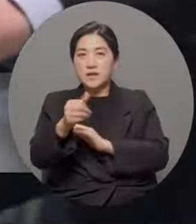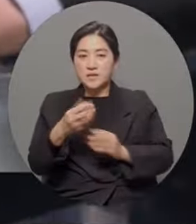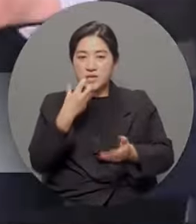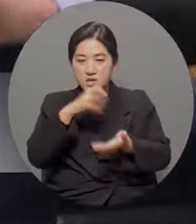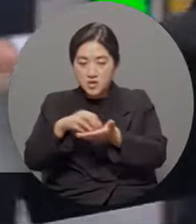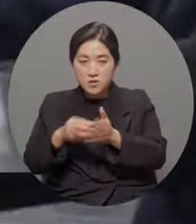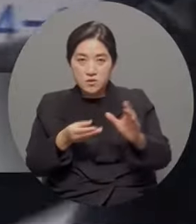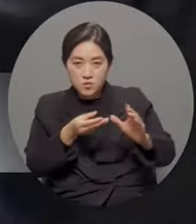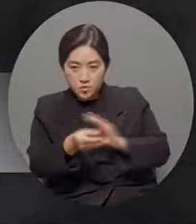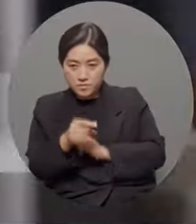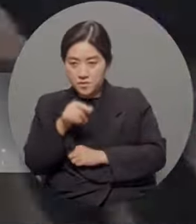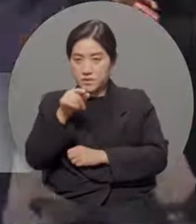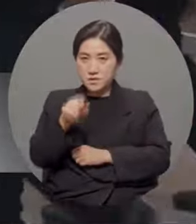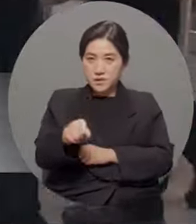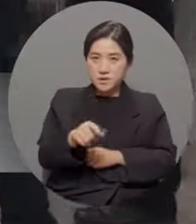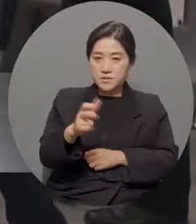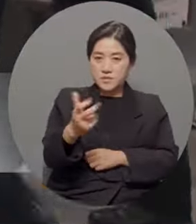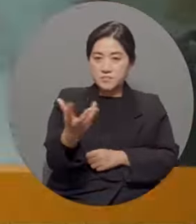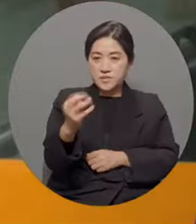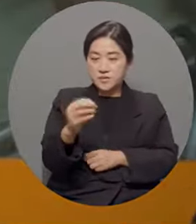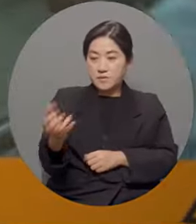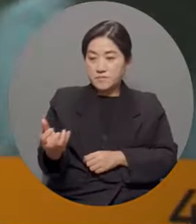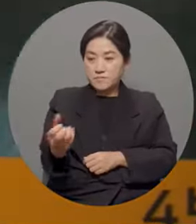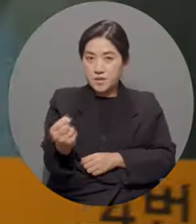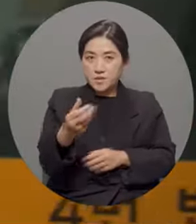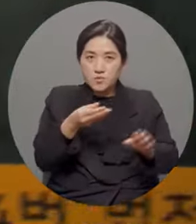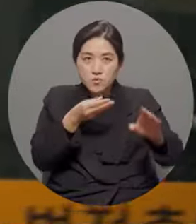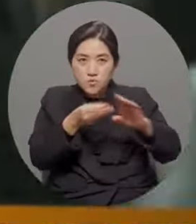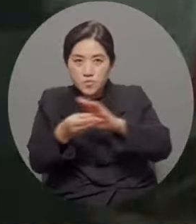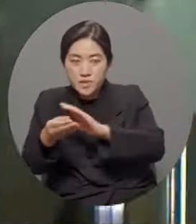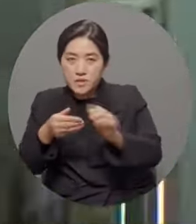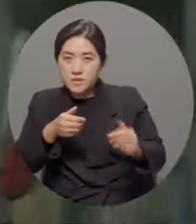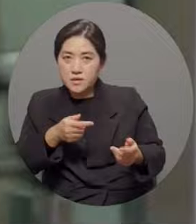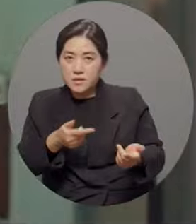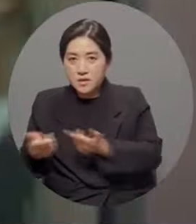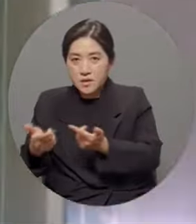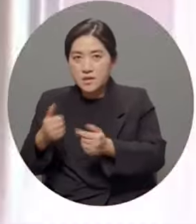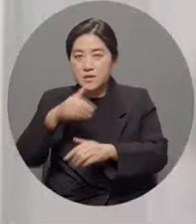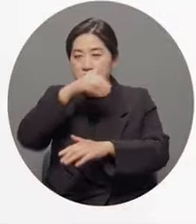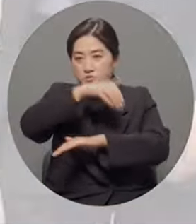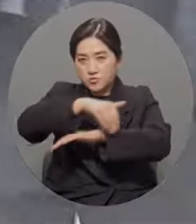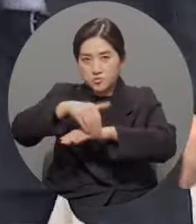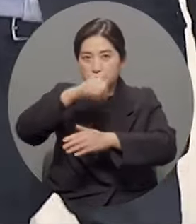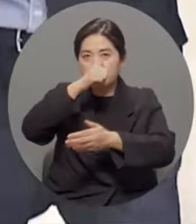로비스트로 지목해 77억 원을 받고 로비를 벌인 혐의로 법정에 세웠습니다.